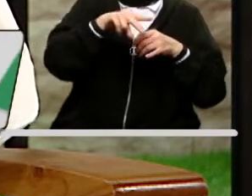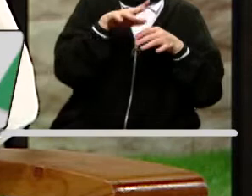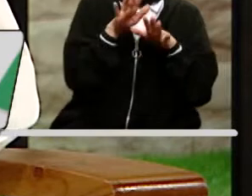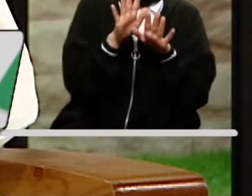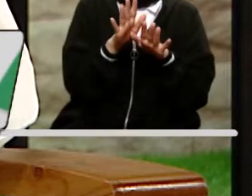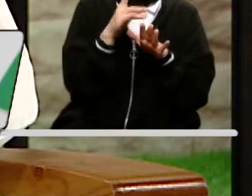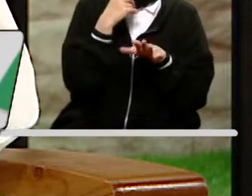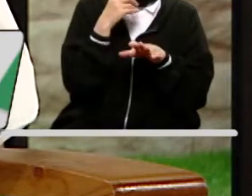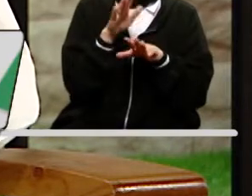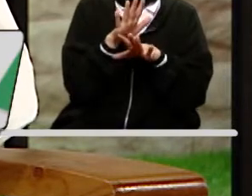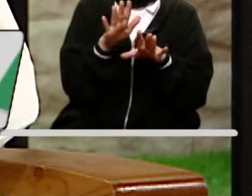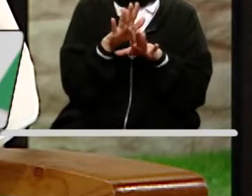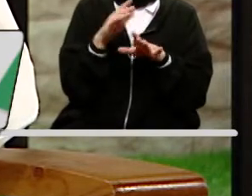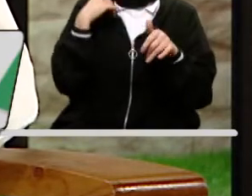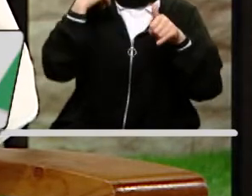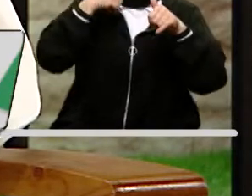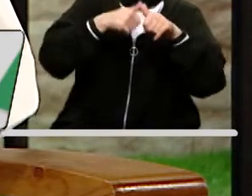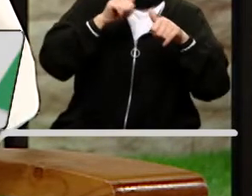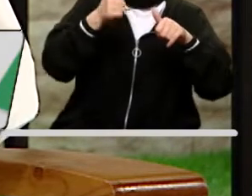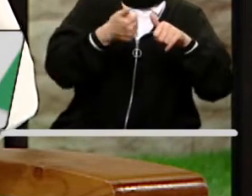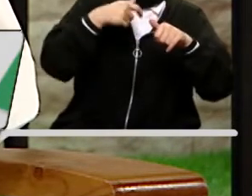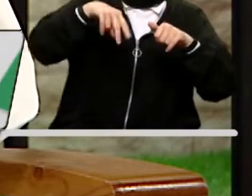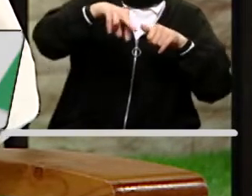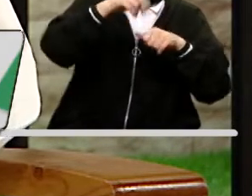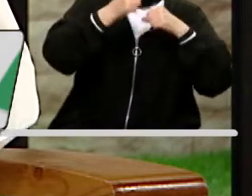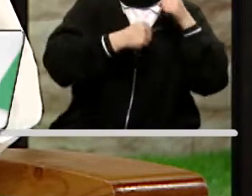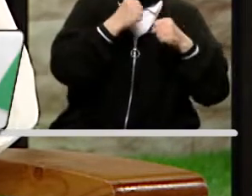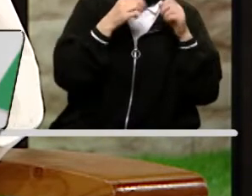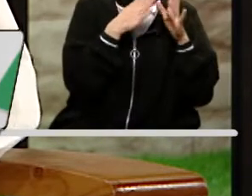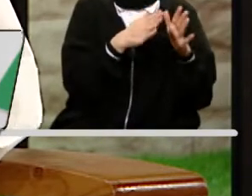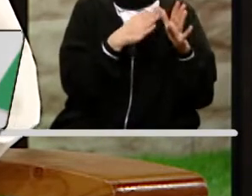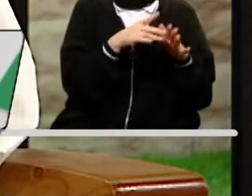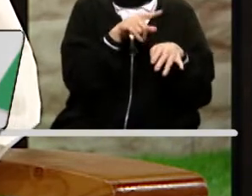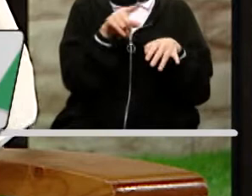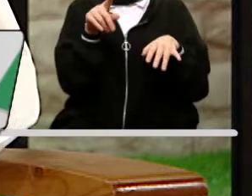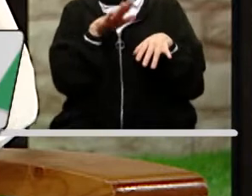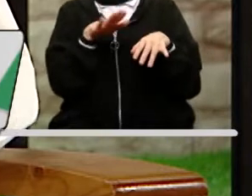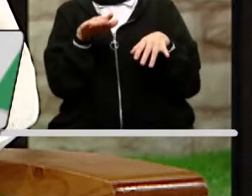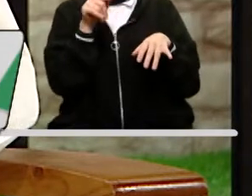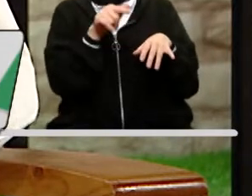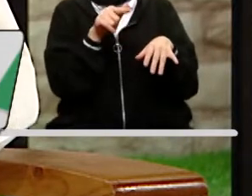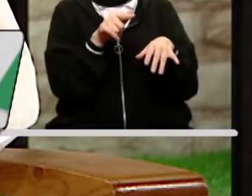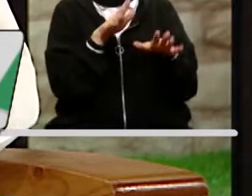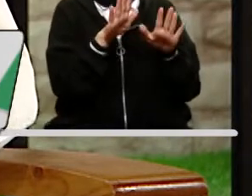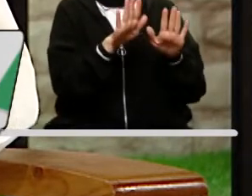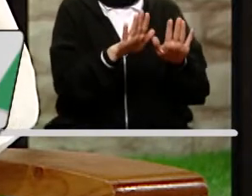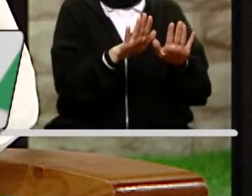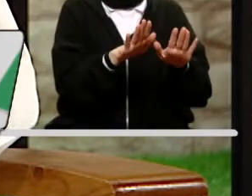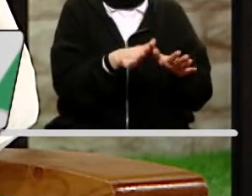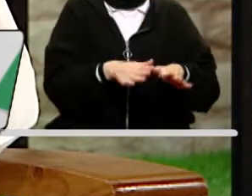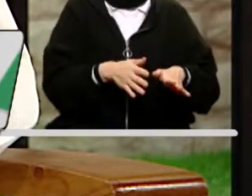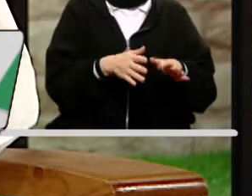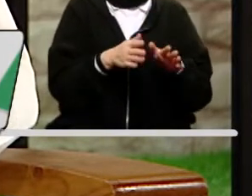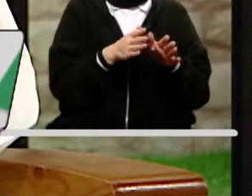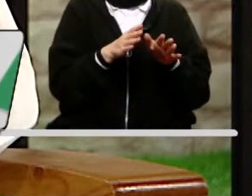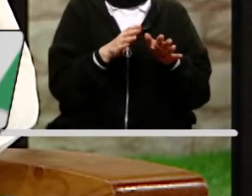yolculuğuna gidiyor. Ben başlıyor. Aynı şekilde. Siz çocuğa evet bu bir soba artık sobada kalmadı belki ama